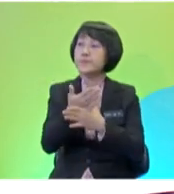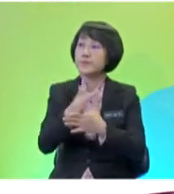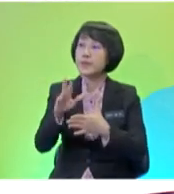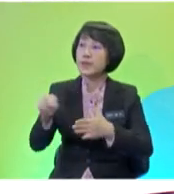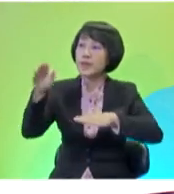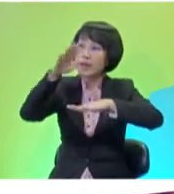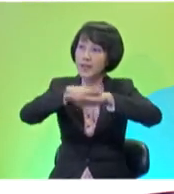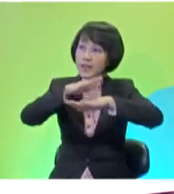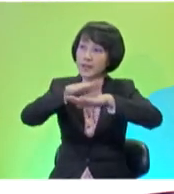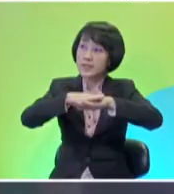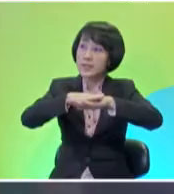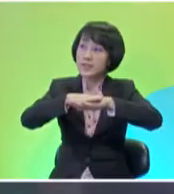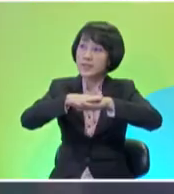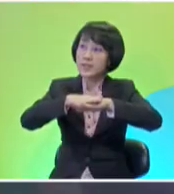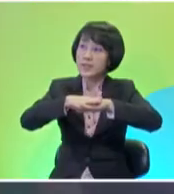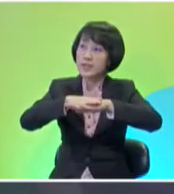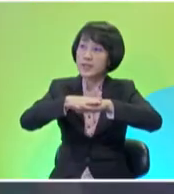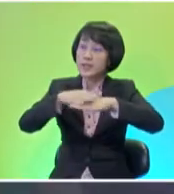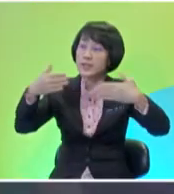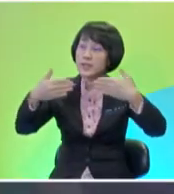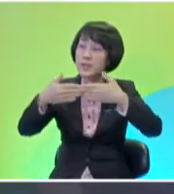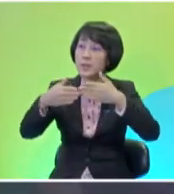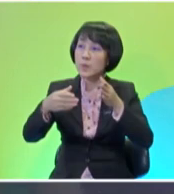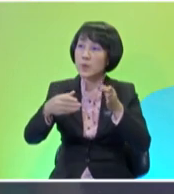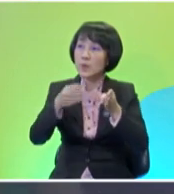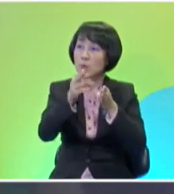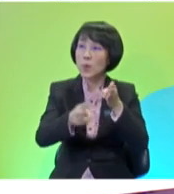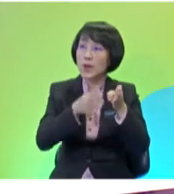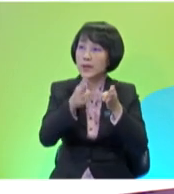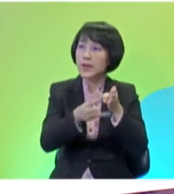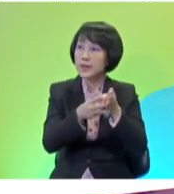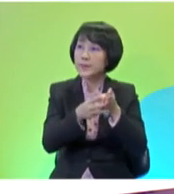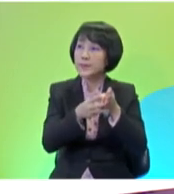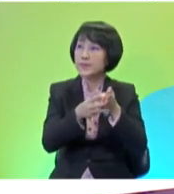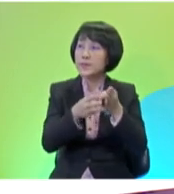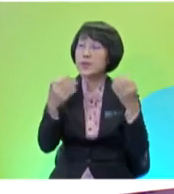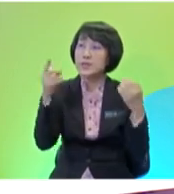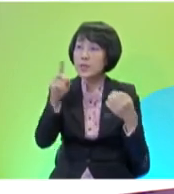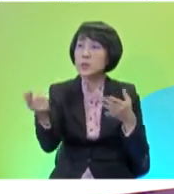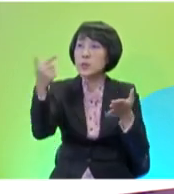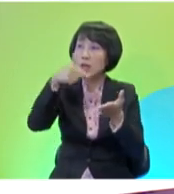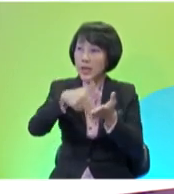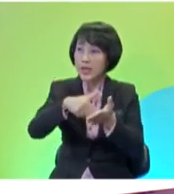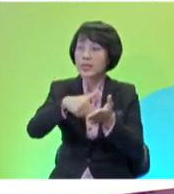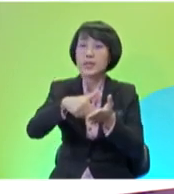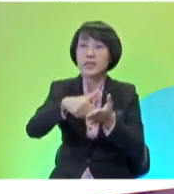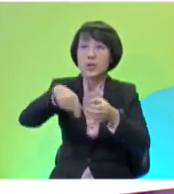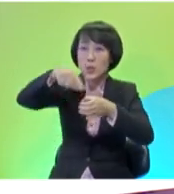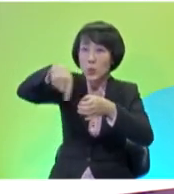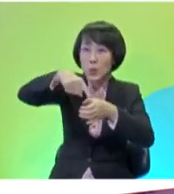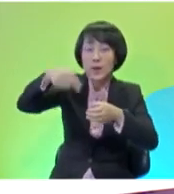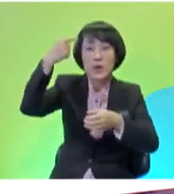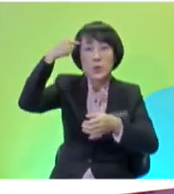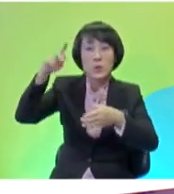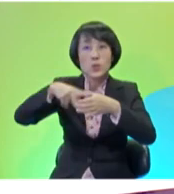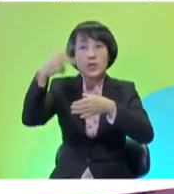boleh lihat. Okey, kita nak sambung wayar di bahagian atas. Betul. Jadi, kat sini kita perlukan satu lagi lubang untuk keluarkan wayar. Jadi kita kena tebuk